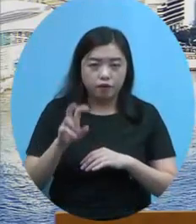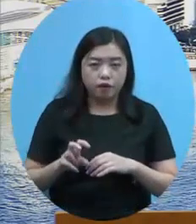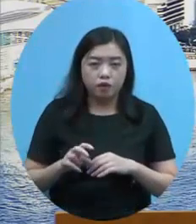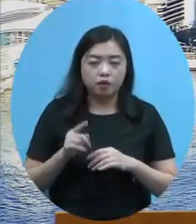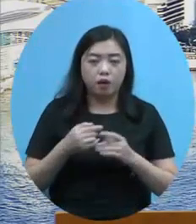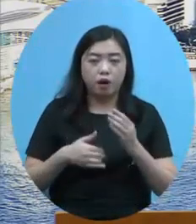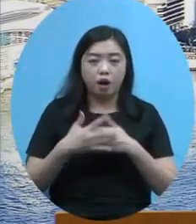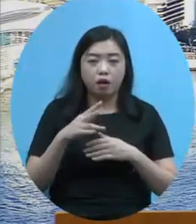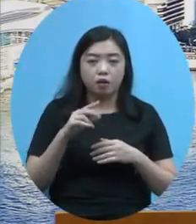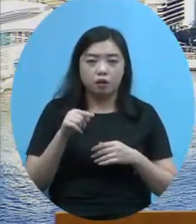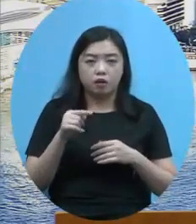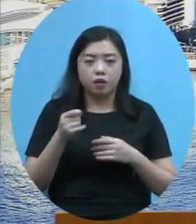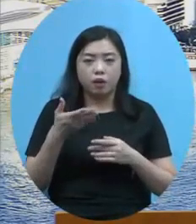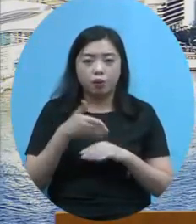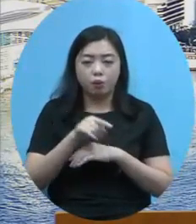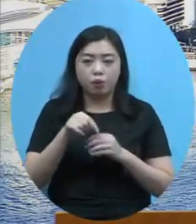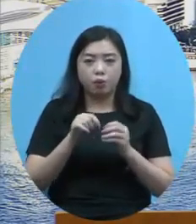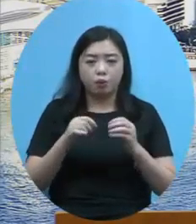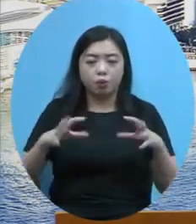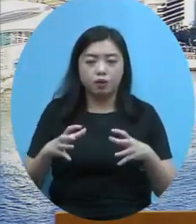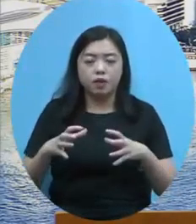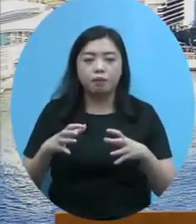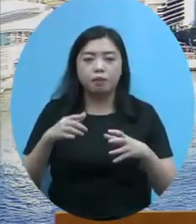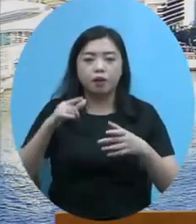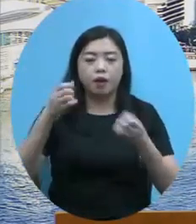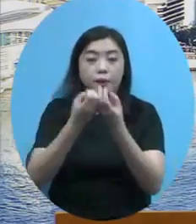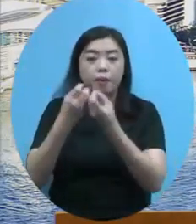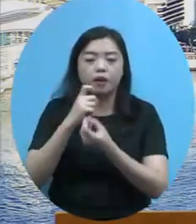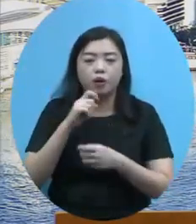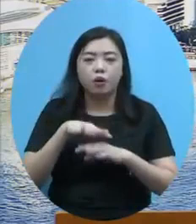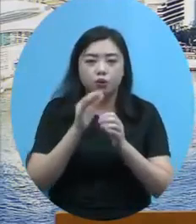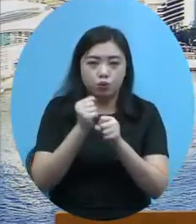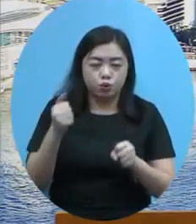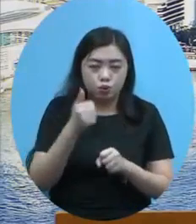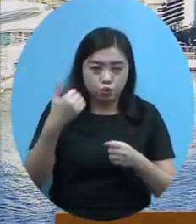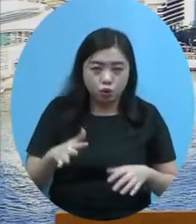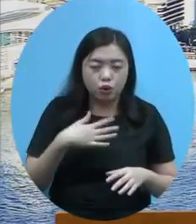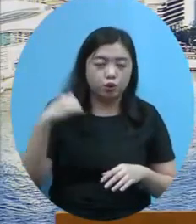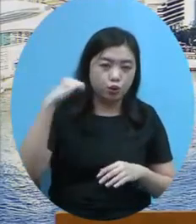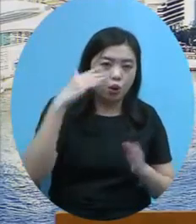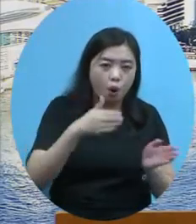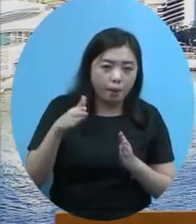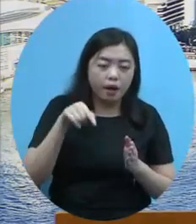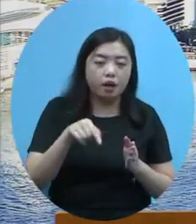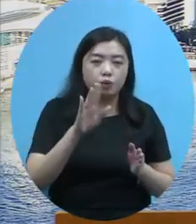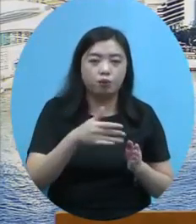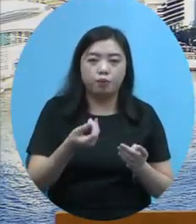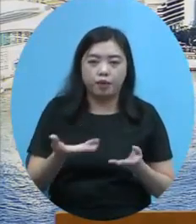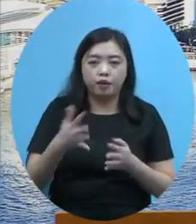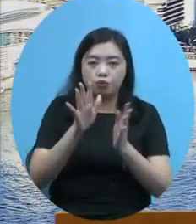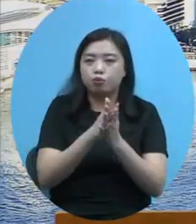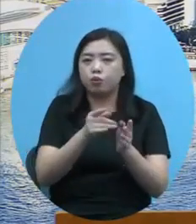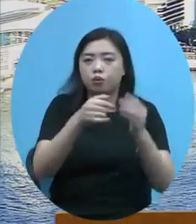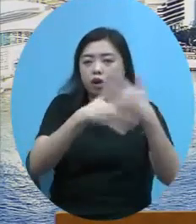喺大廈裏面出現的群集性的個案啦。咁做完之後，我哋亦都會即係盡量安排呢些個案咧離開呢座大廈